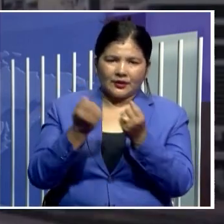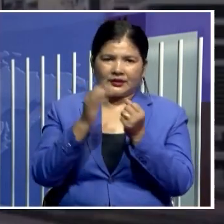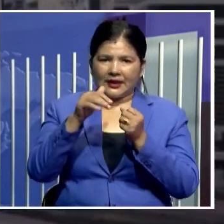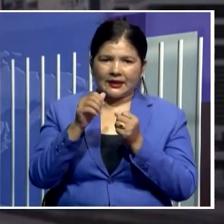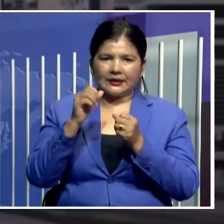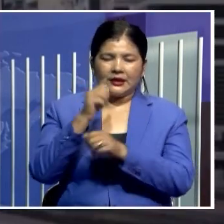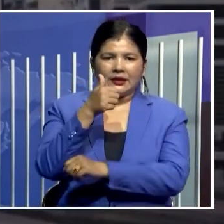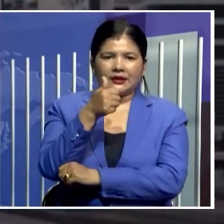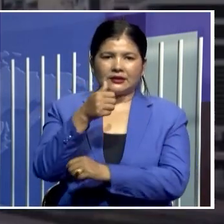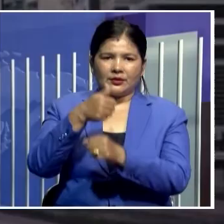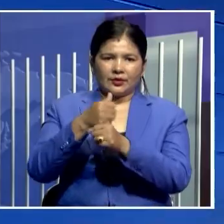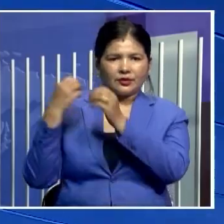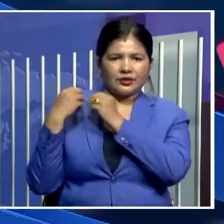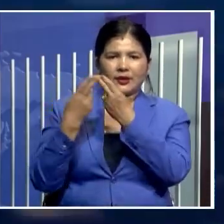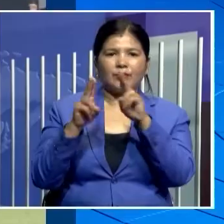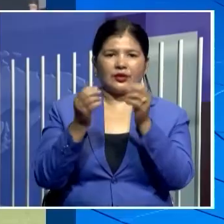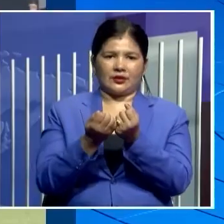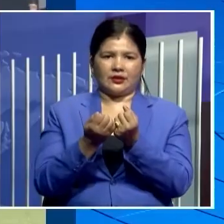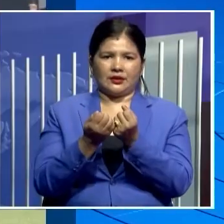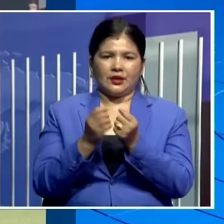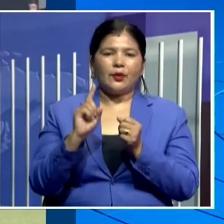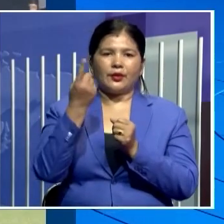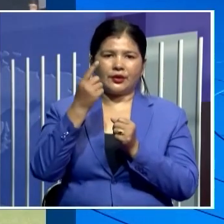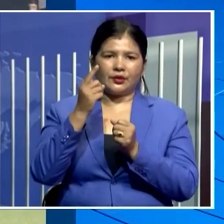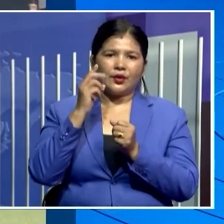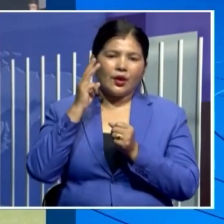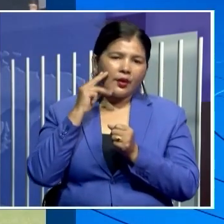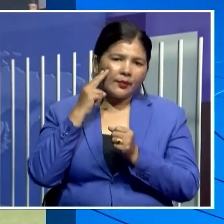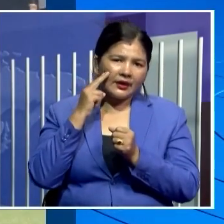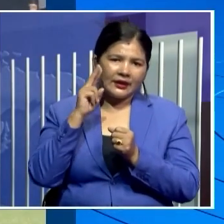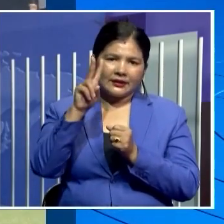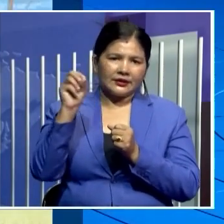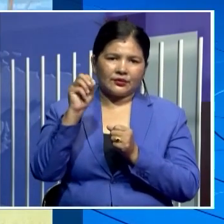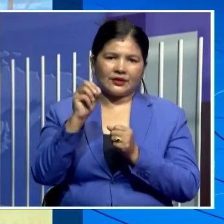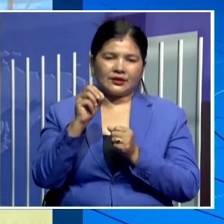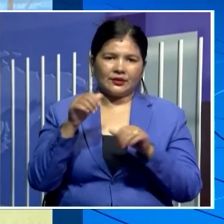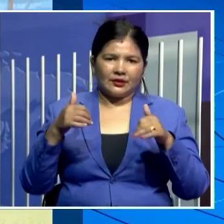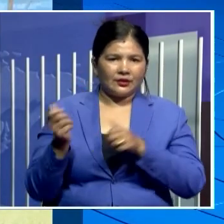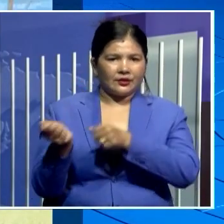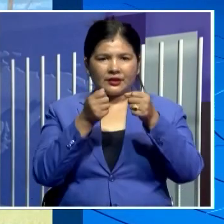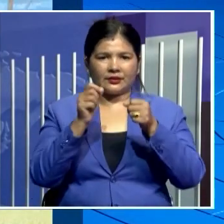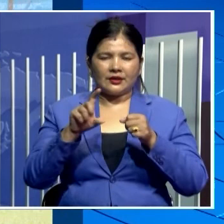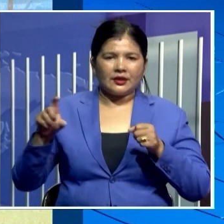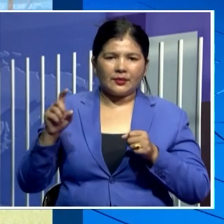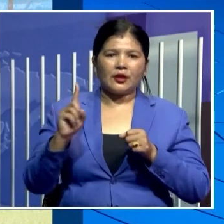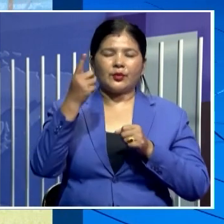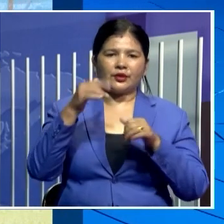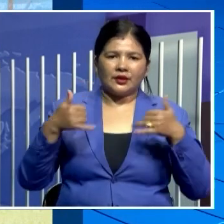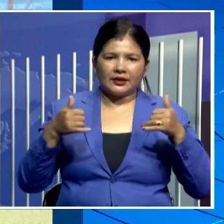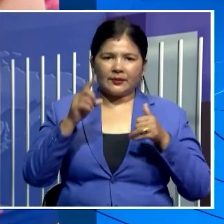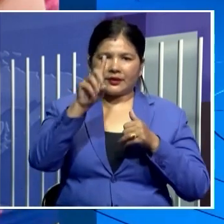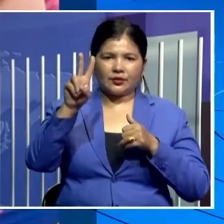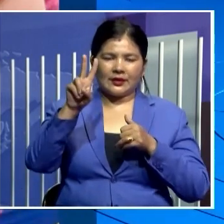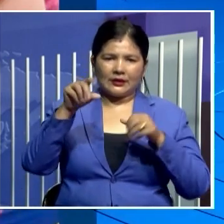राष्ट्रपतिको जिम्मेवारी निर्वाह गर्ने। र पहिलो महिला टी20 अन्तर्राष्ट्रिय क्रिकेटमा आज नेपाल पहिलो खेलमा युगान्डासँग 12 रनले